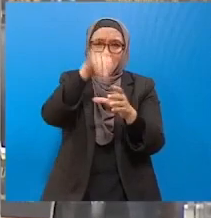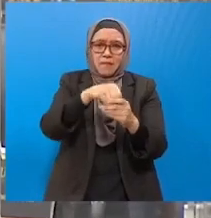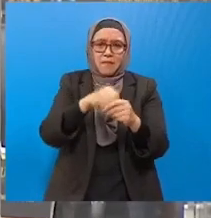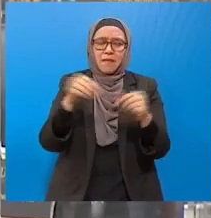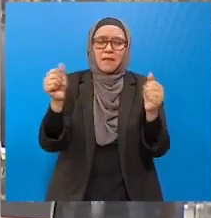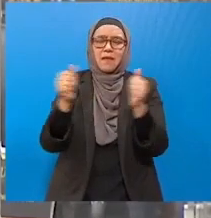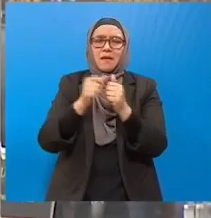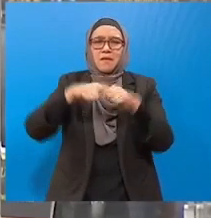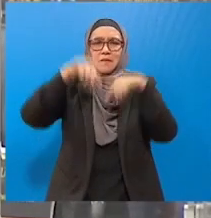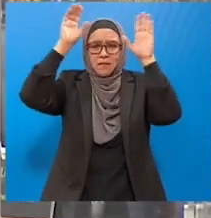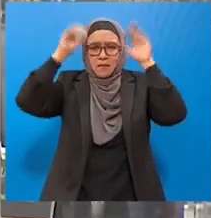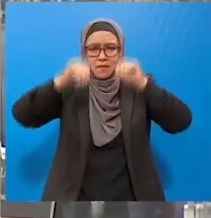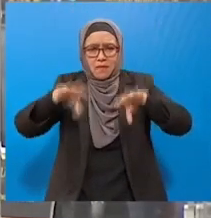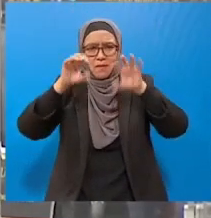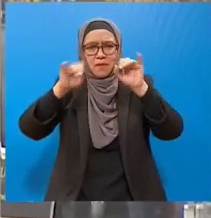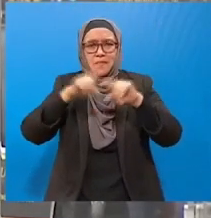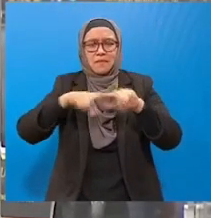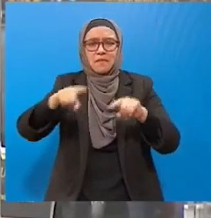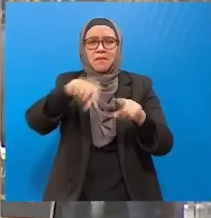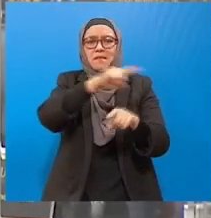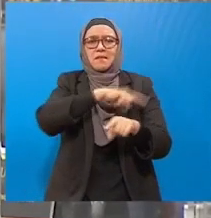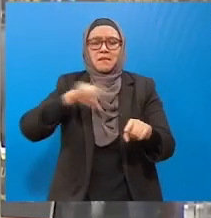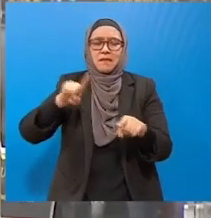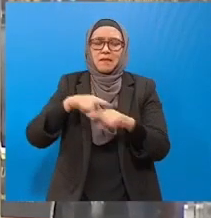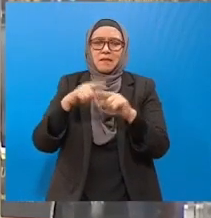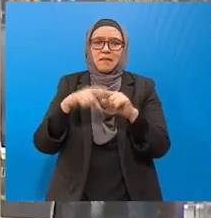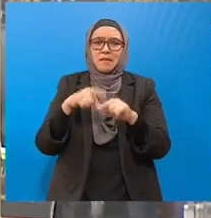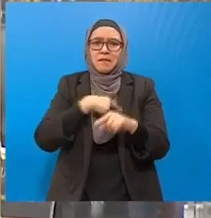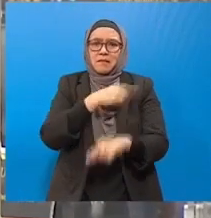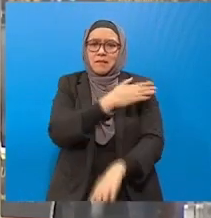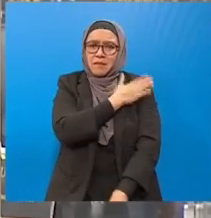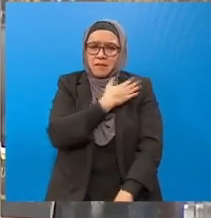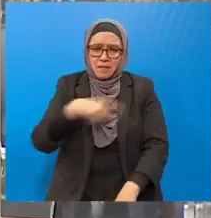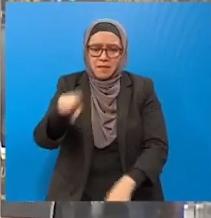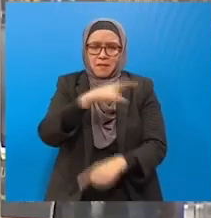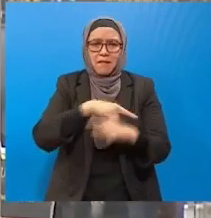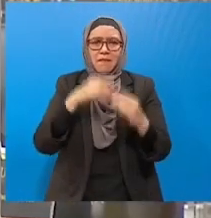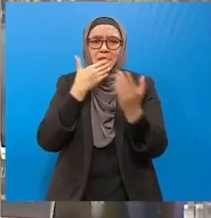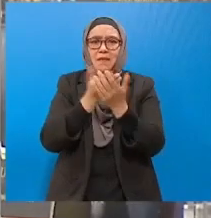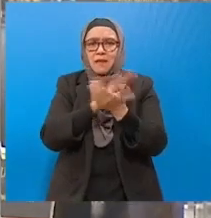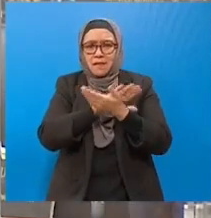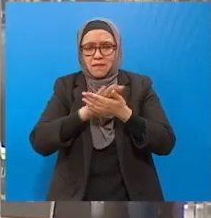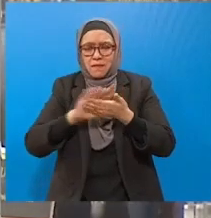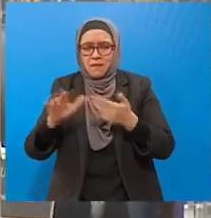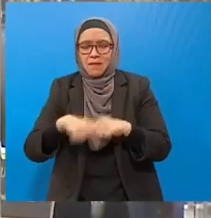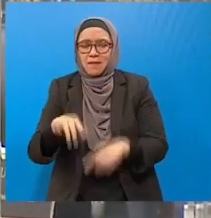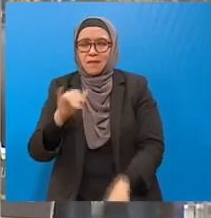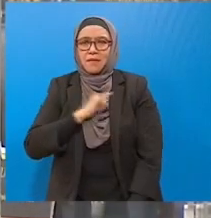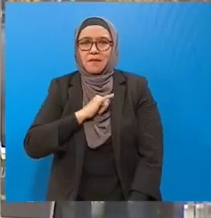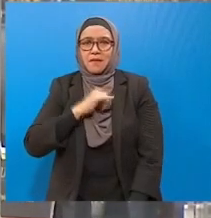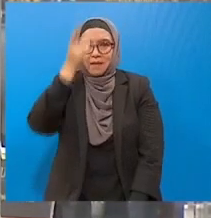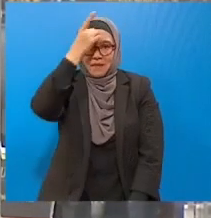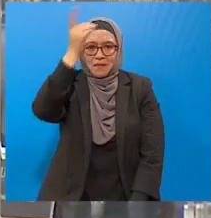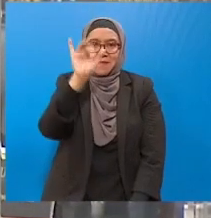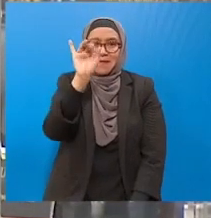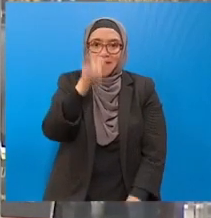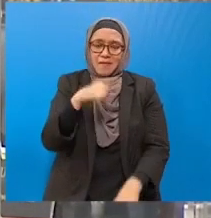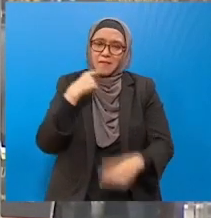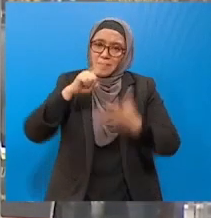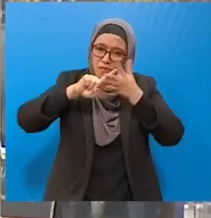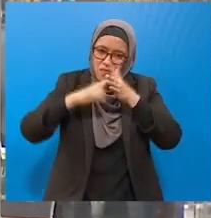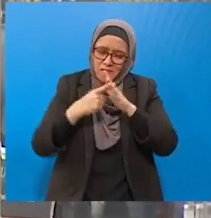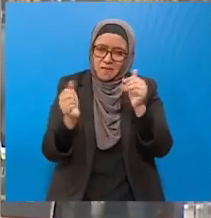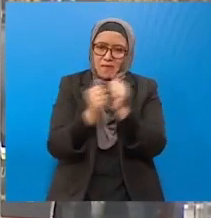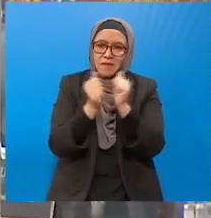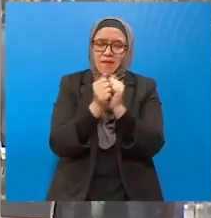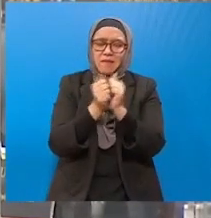kumpulan hamba-hamba-mu yang Saleh datang dipertuan Saya muliakan ucapan saya dengan sebuah kisah yang mengubah sebagai mutiara